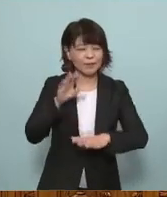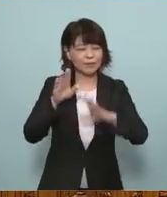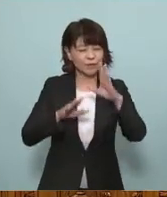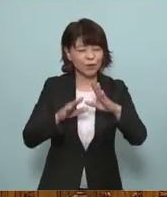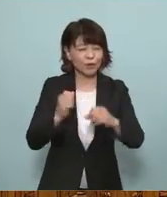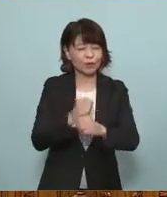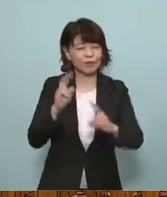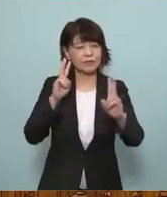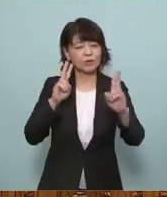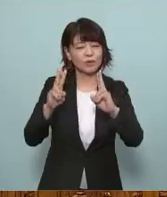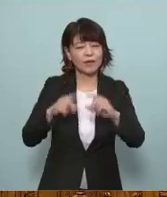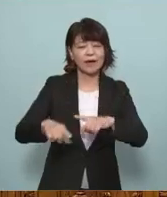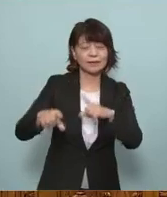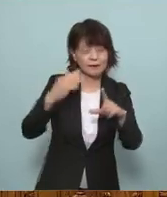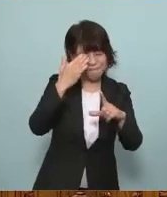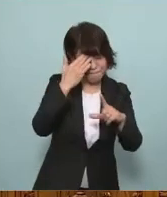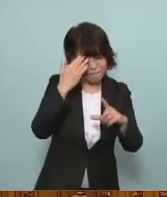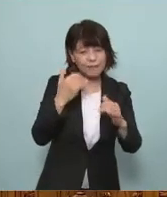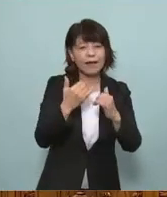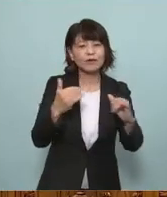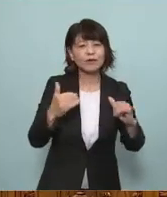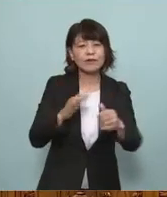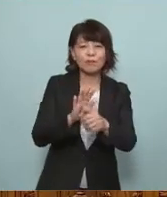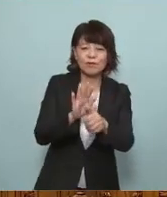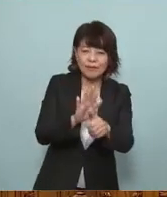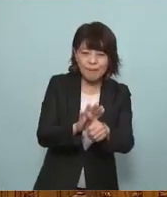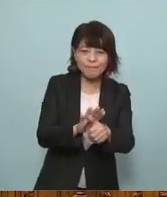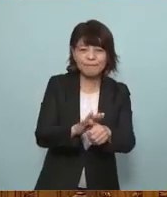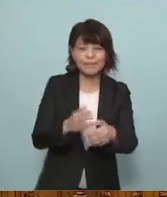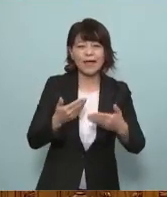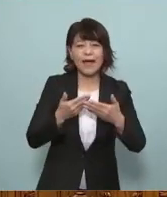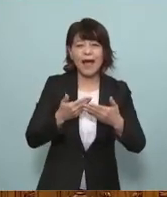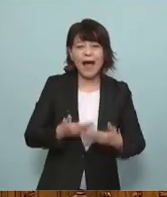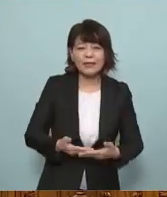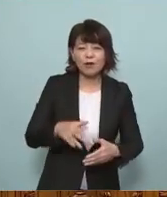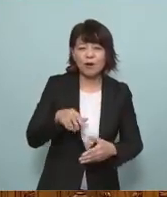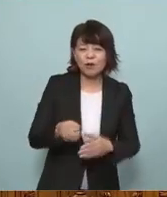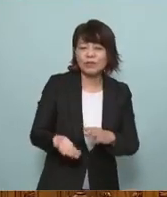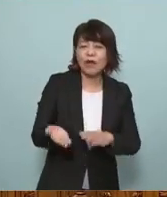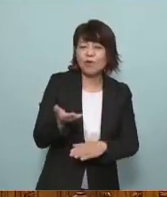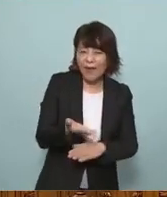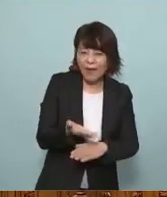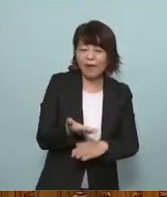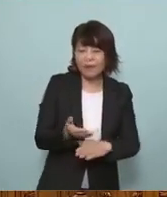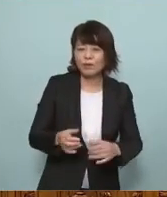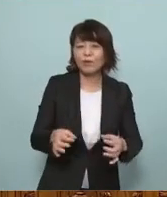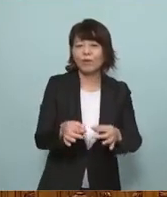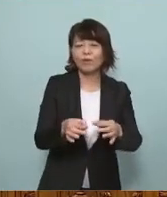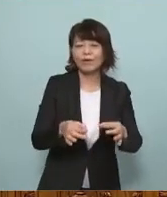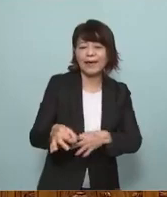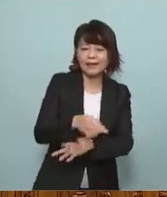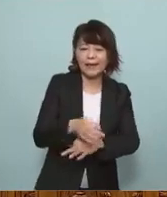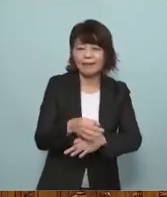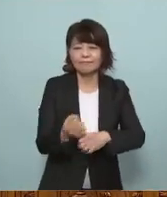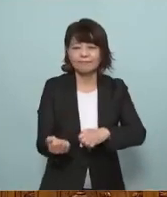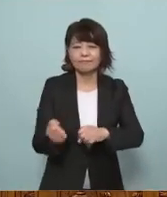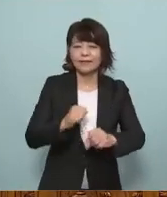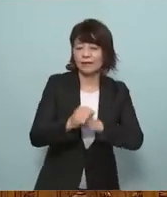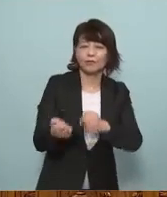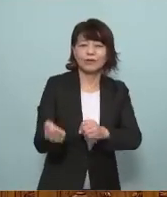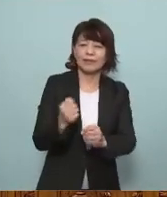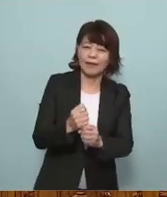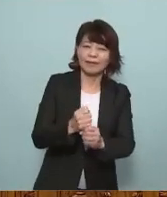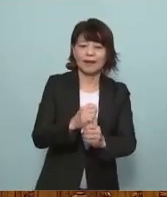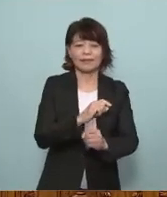の支援、安全、安心を確保した上での経済社会活動の再開といったコロナ対応と同時